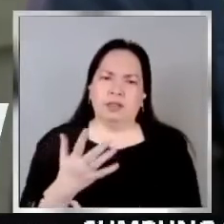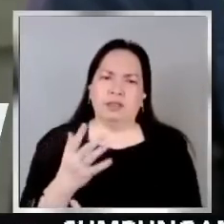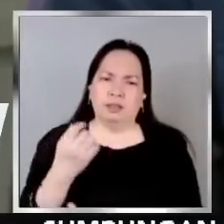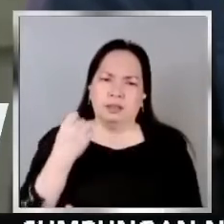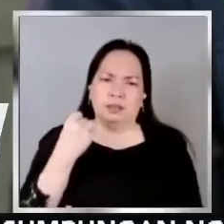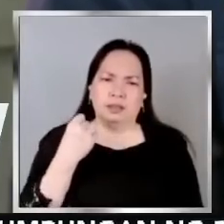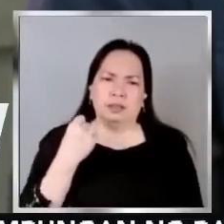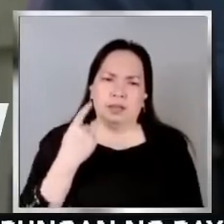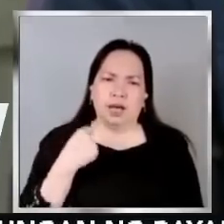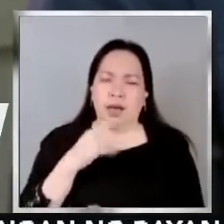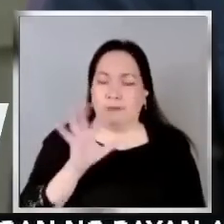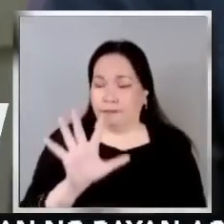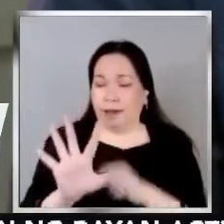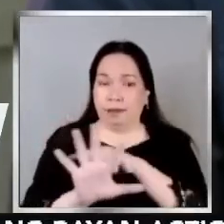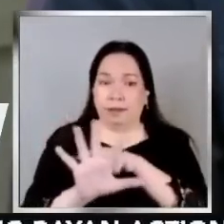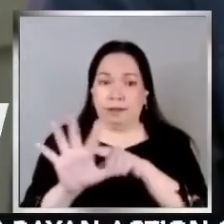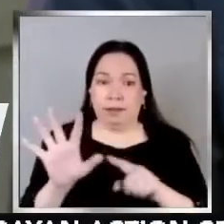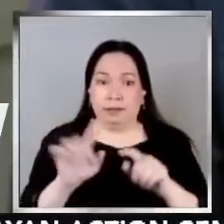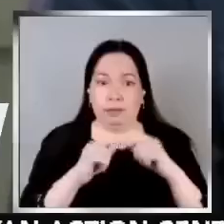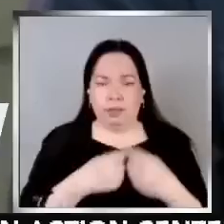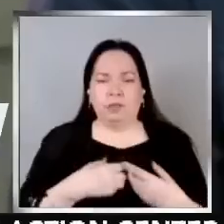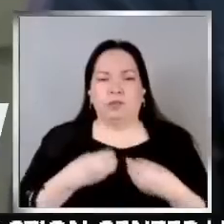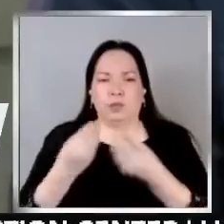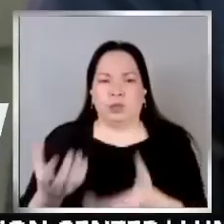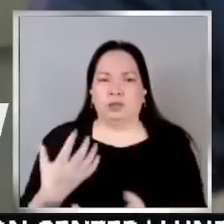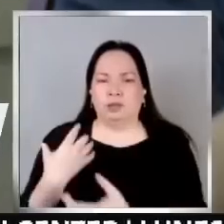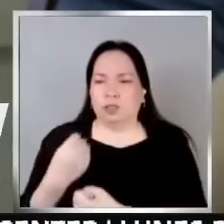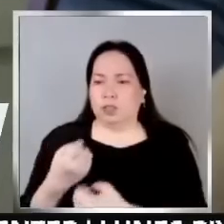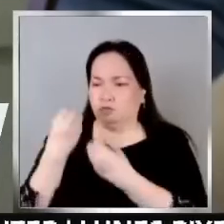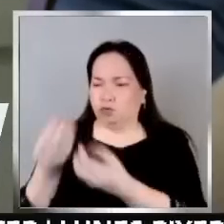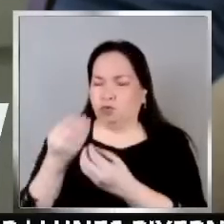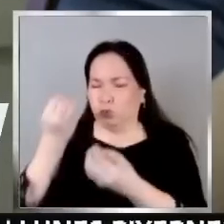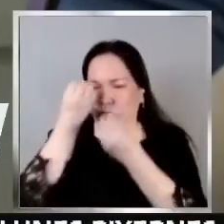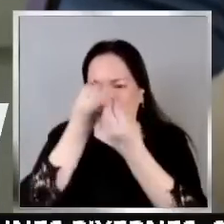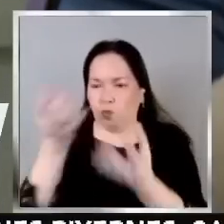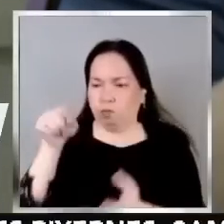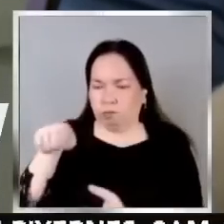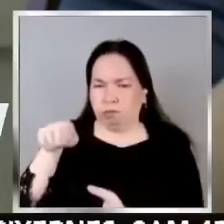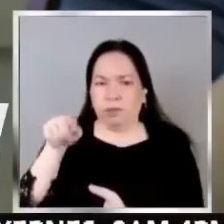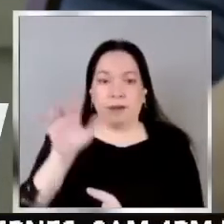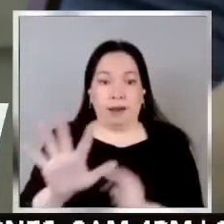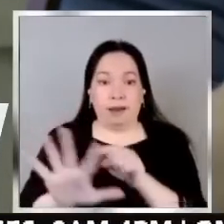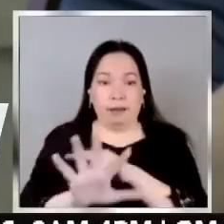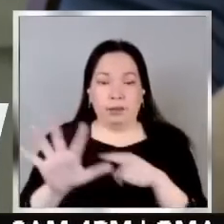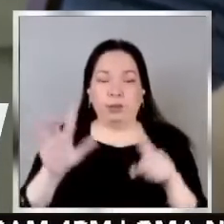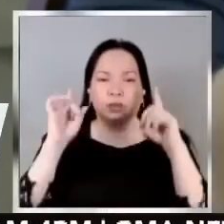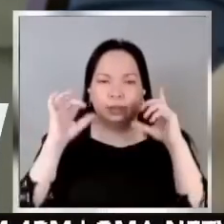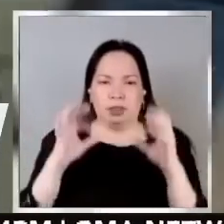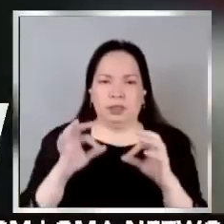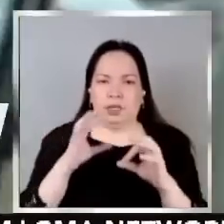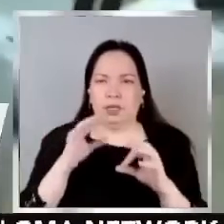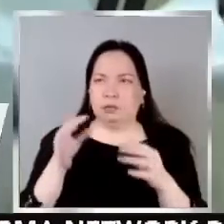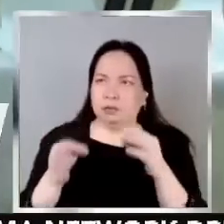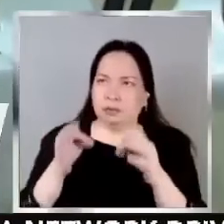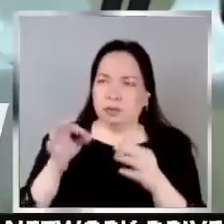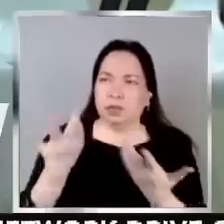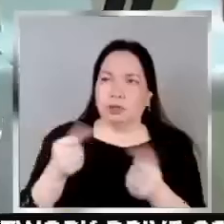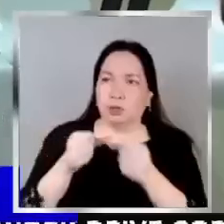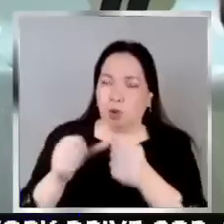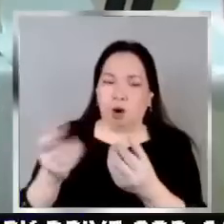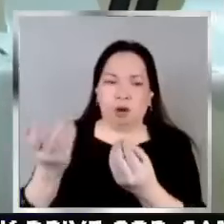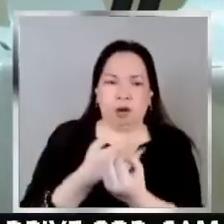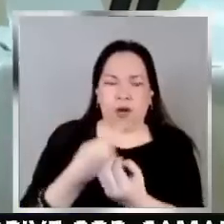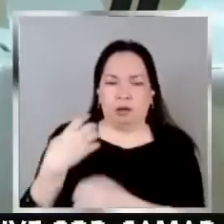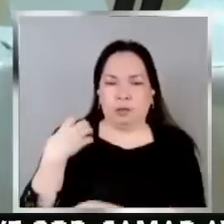committee, but I'll give them the data. It's up for the five-man committee. No, kung tatanggapin ng hindi. Para sa